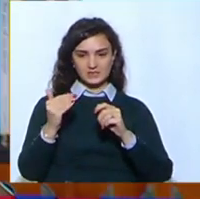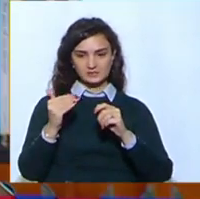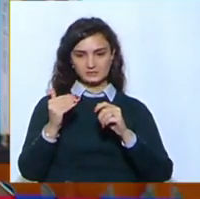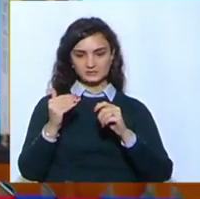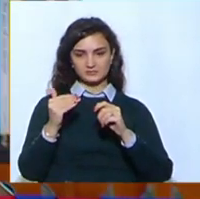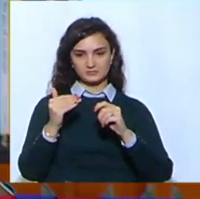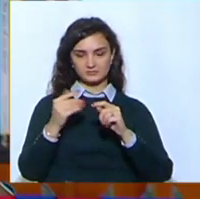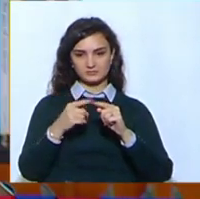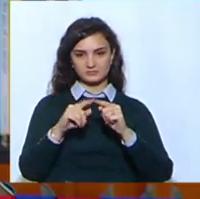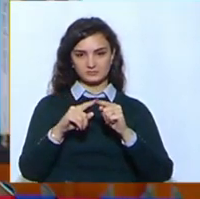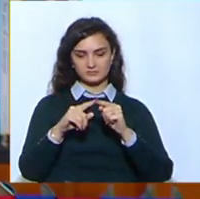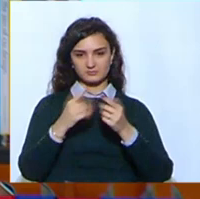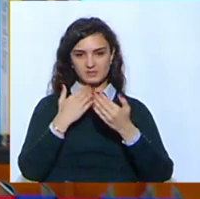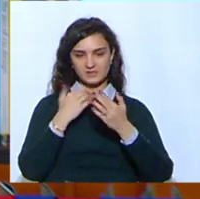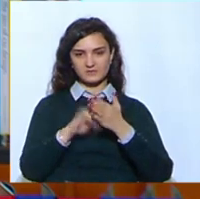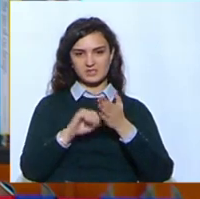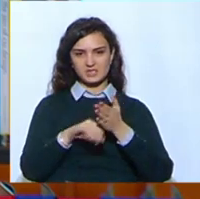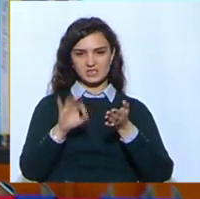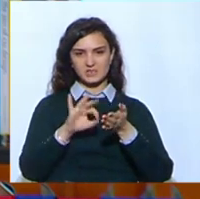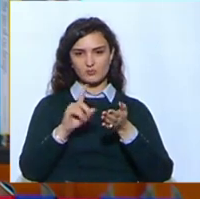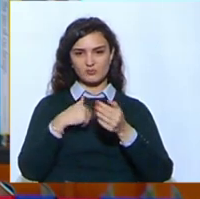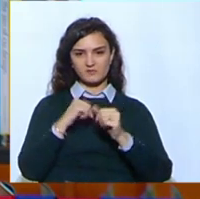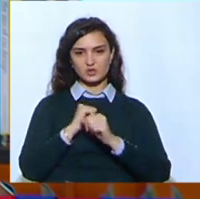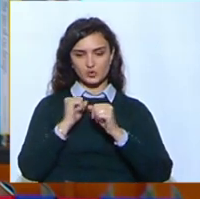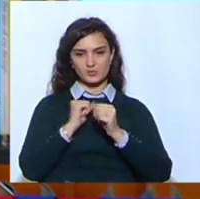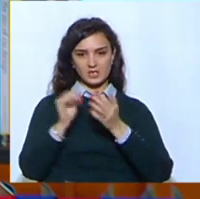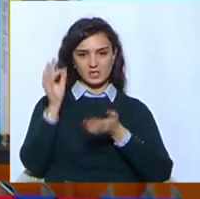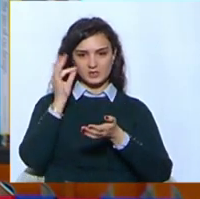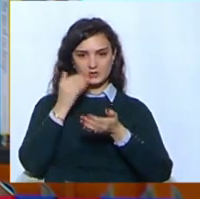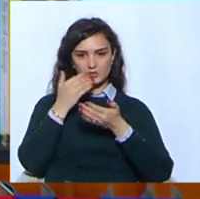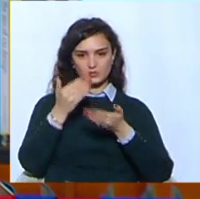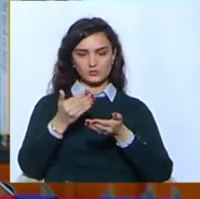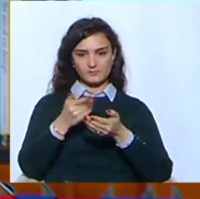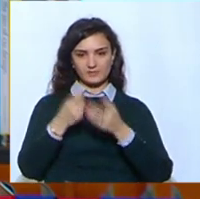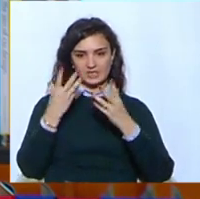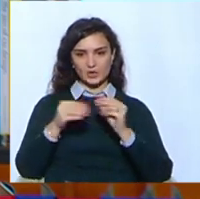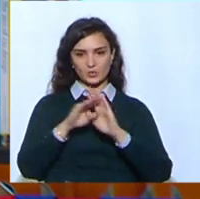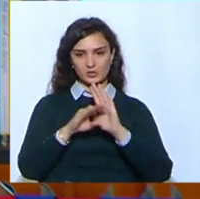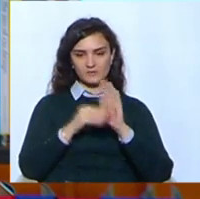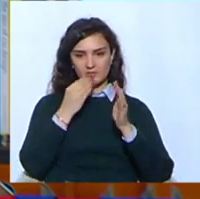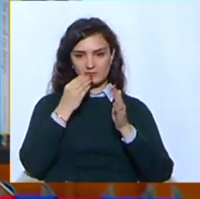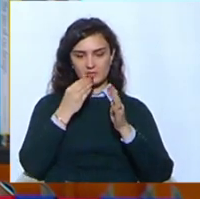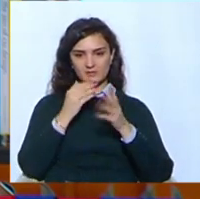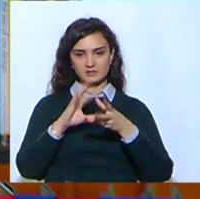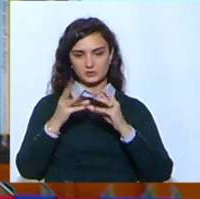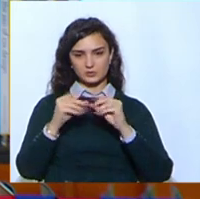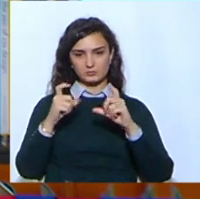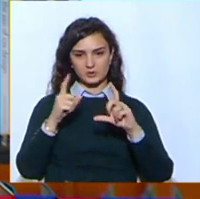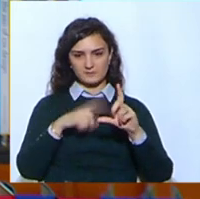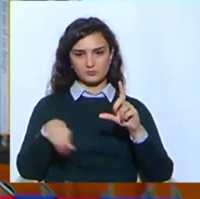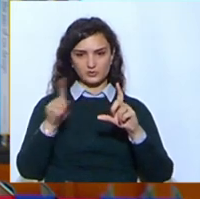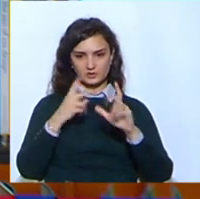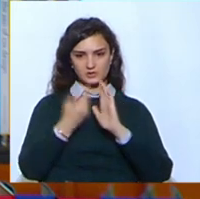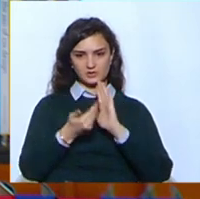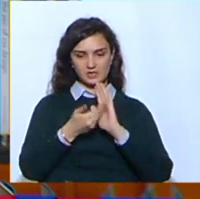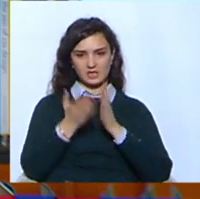რეკომენდაციებს იმ მარტივი მიზეზის გამო რომ მე ვცდილობ გაგახსენოთ ეს არის ჩვენი დღიური რაციონი რომელიც პირობითად არის თეფში სახი